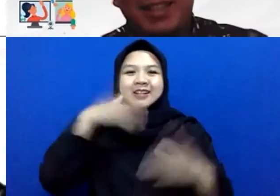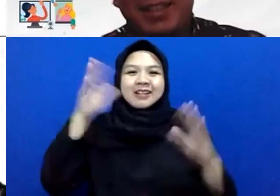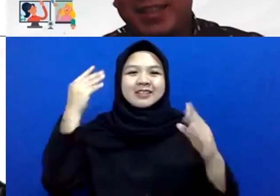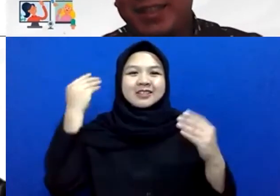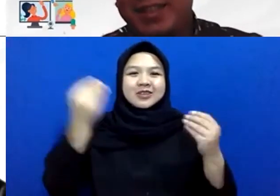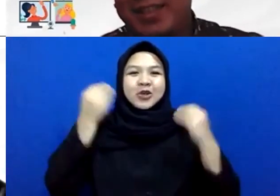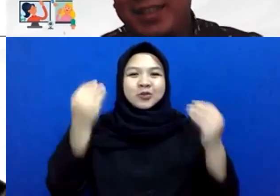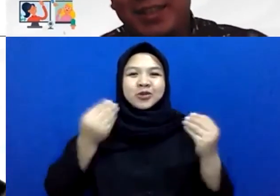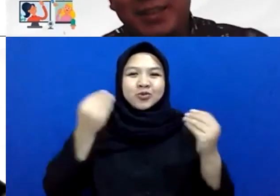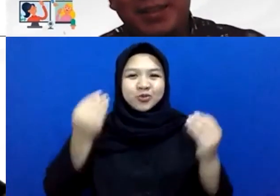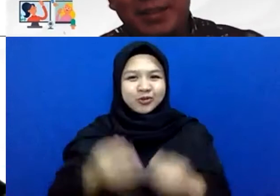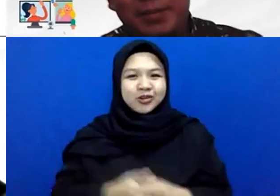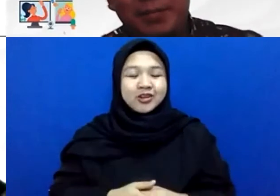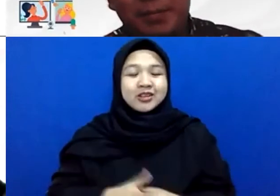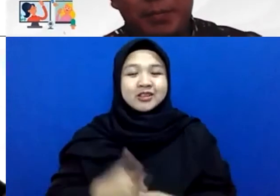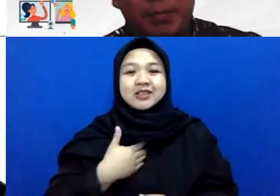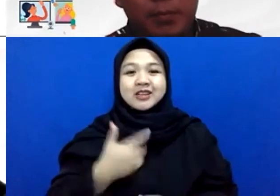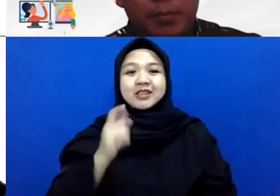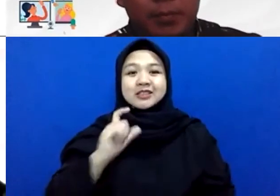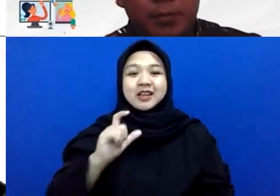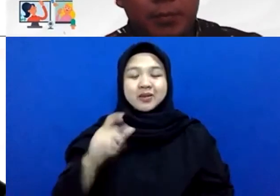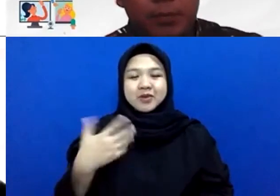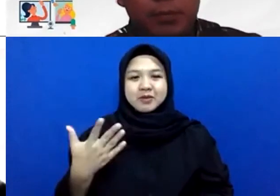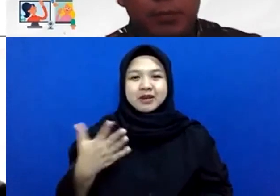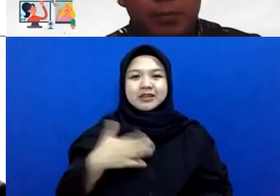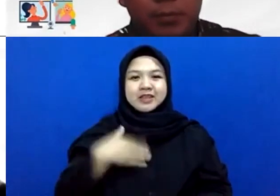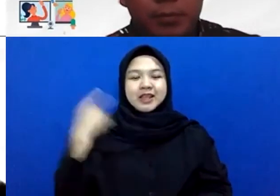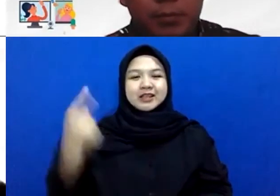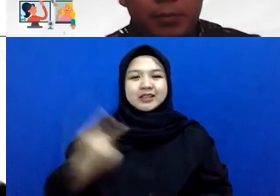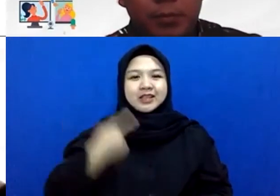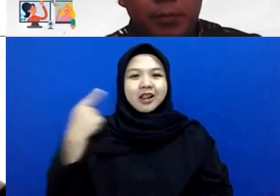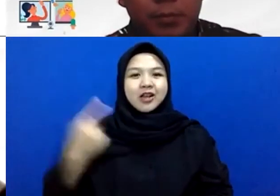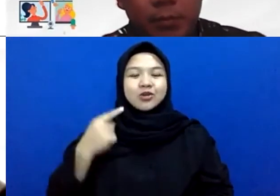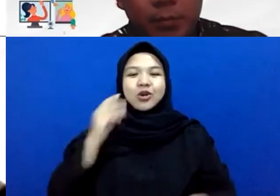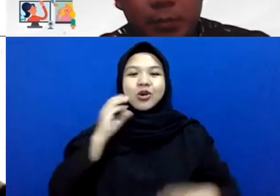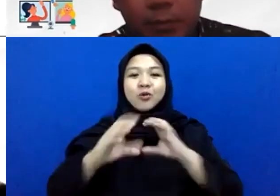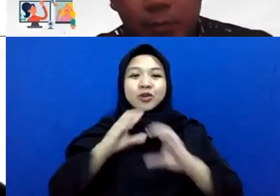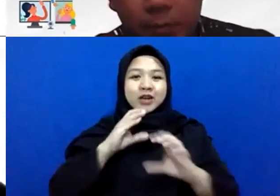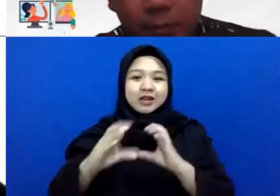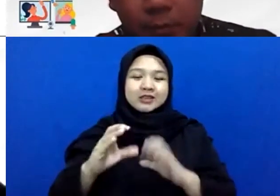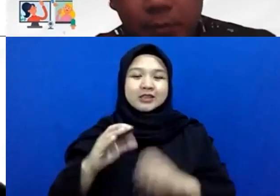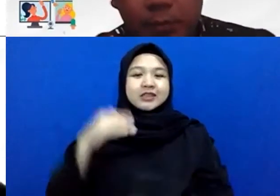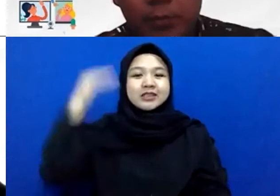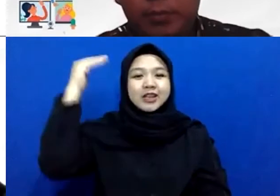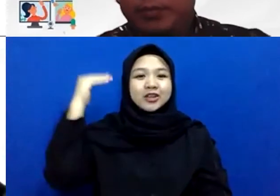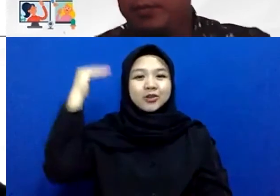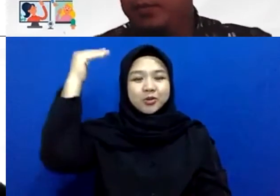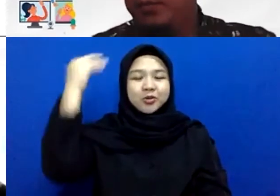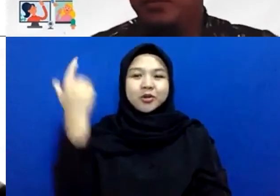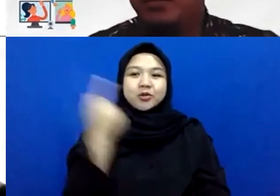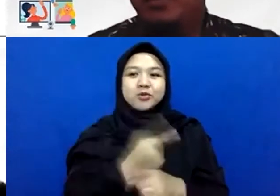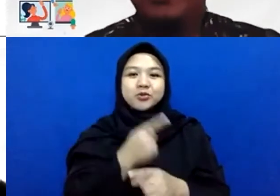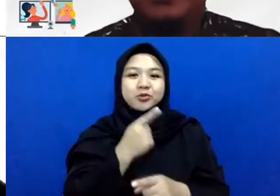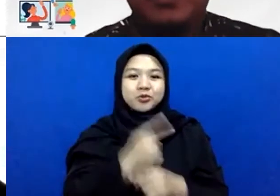nih. Nah, cara saya mengatasinya adalah saya selalu berkomunikasi dengan para senior-senior saya, para guru-guru